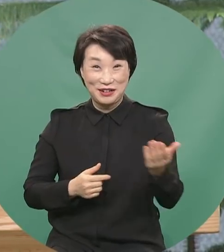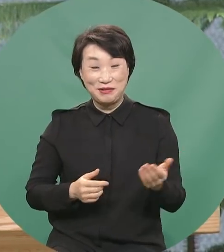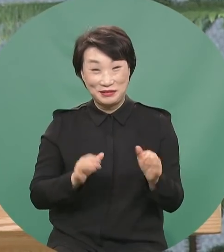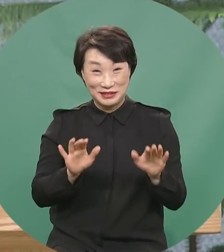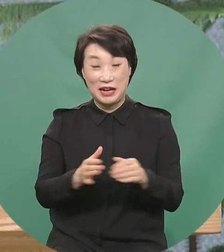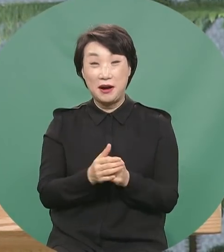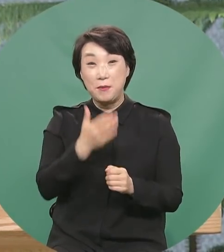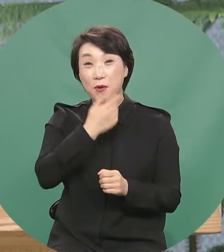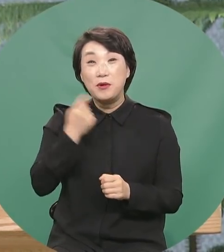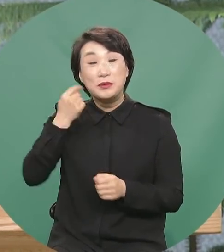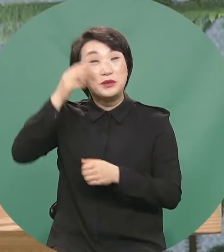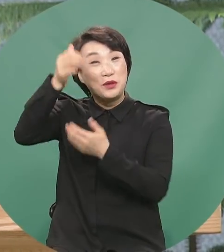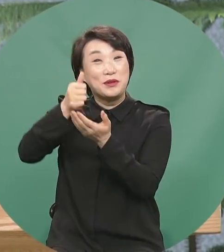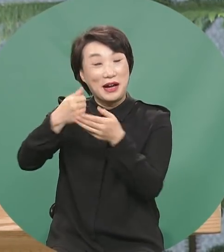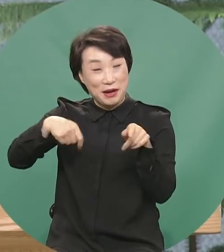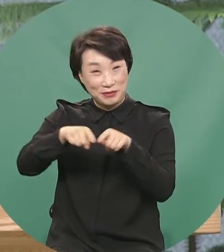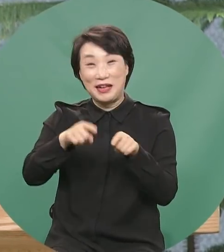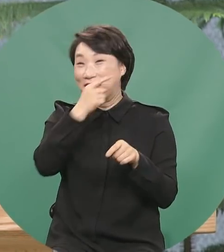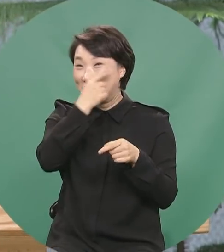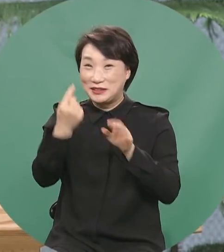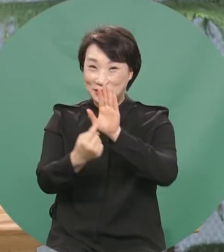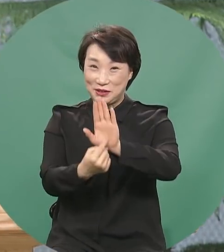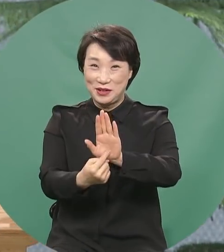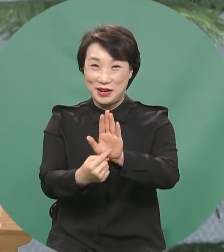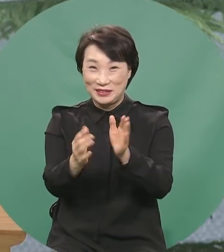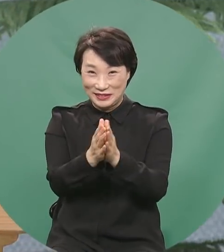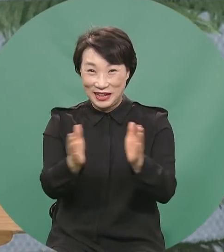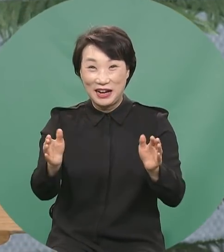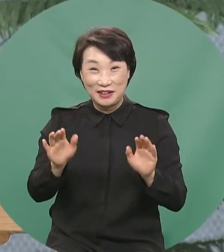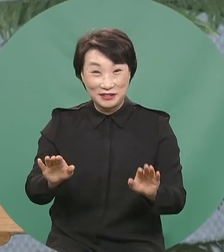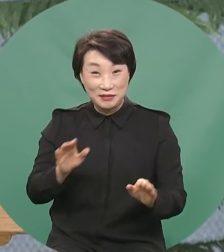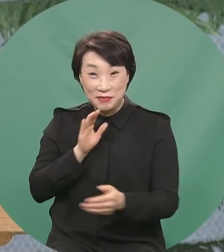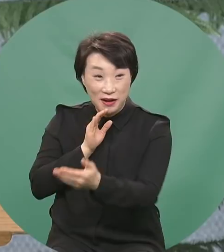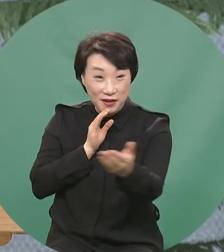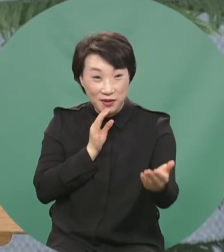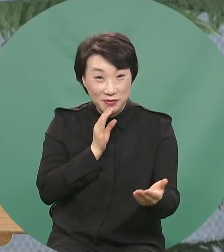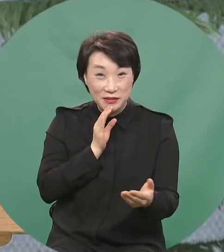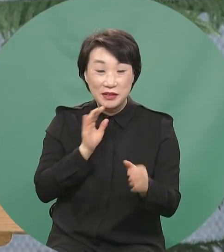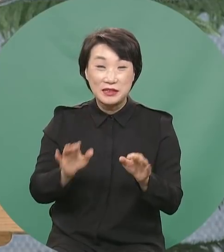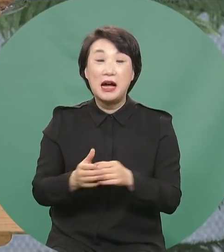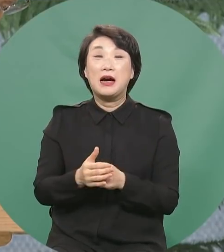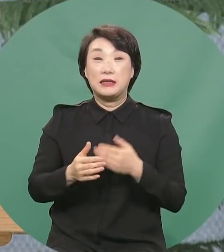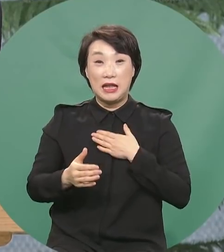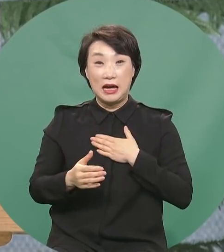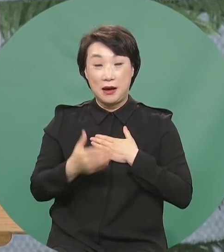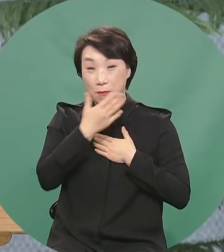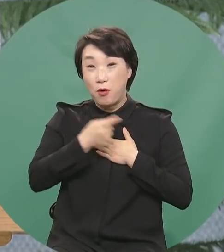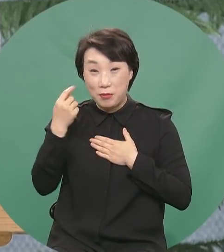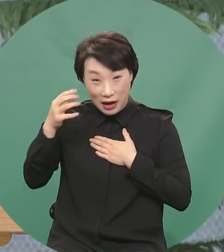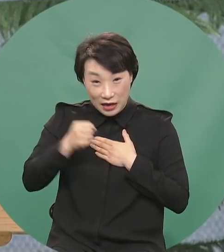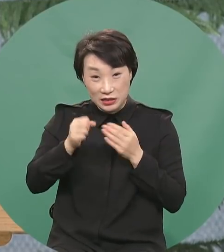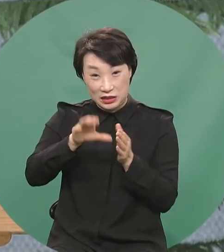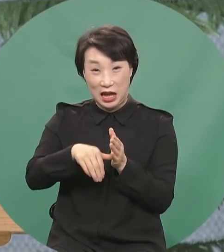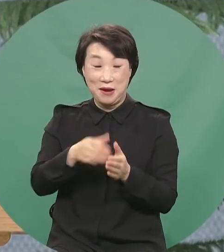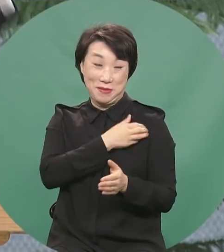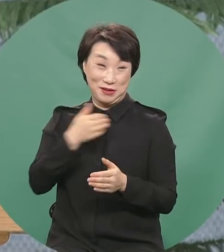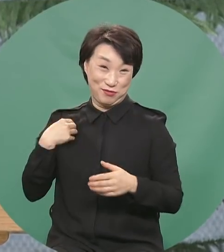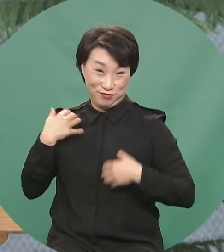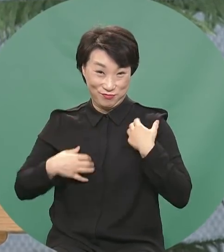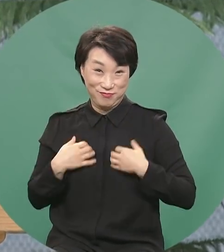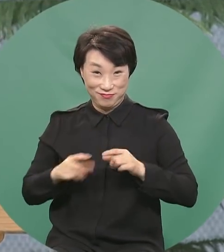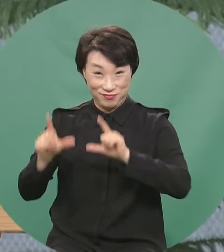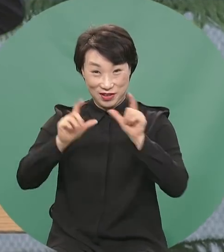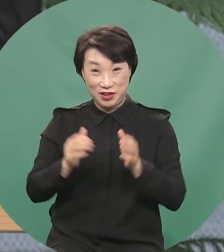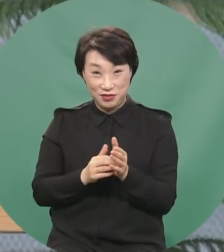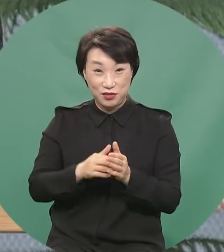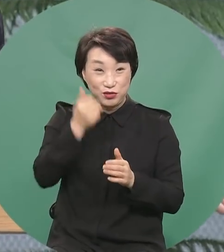복음을 성령과 함께 증거하게 되나니 여러분 속에 복음이 있다면 그런 만족을 누리고